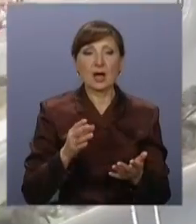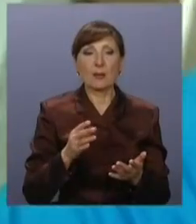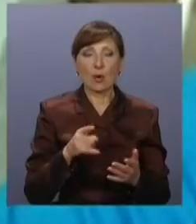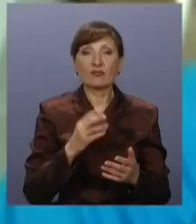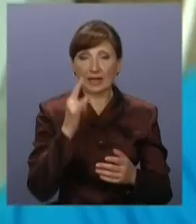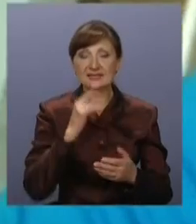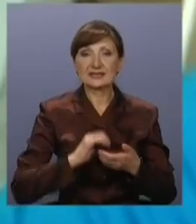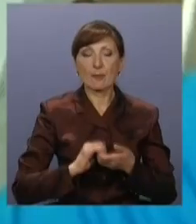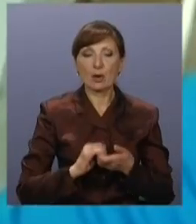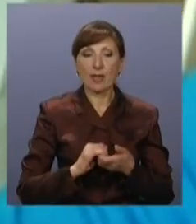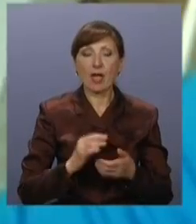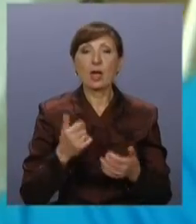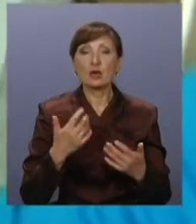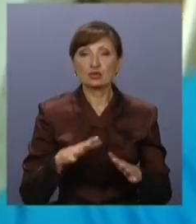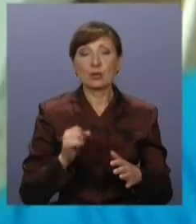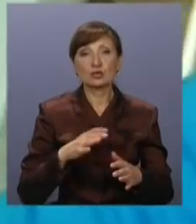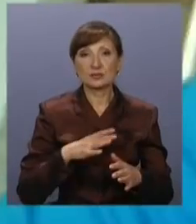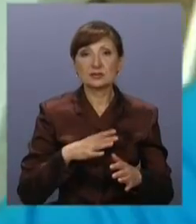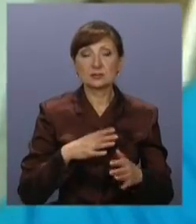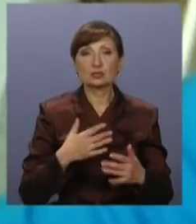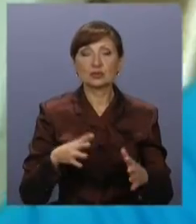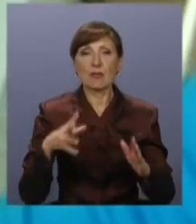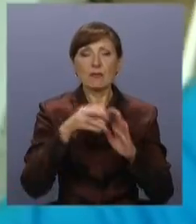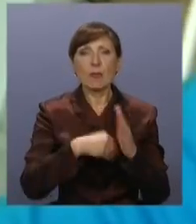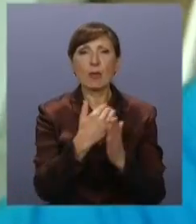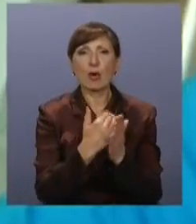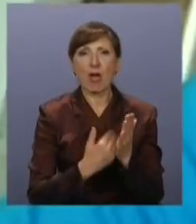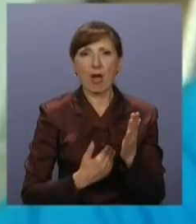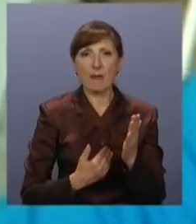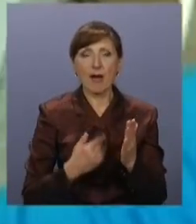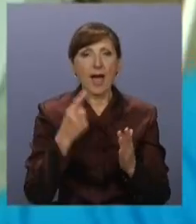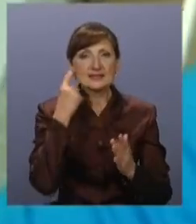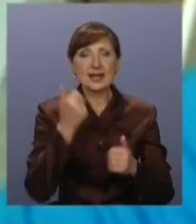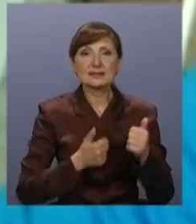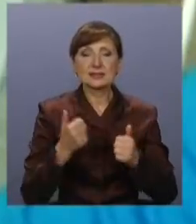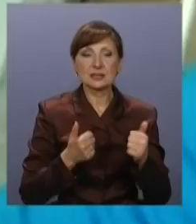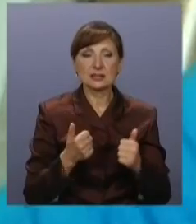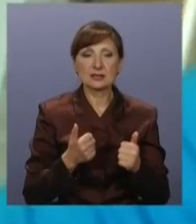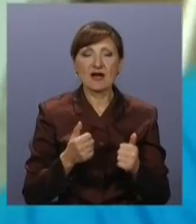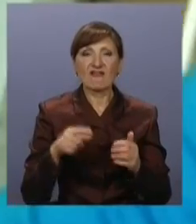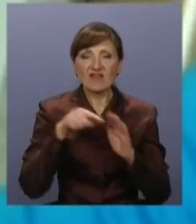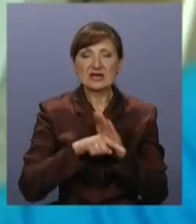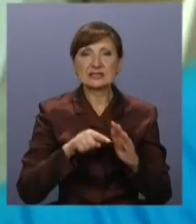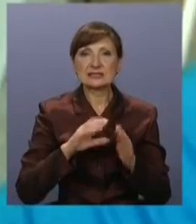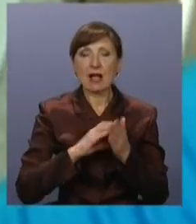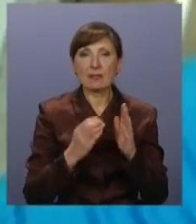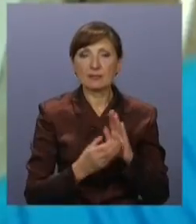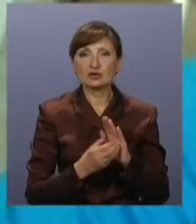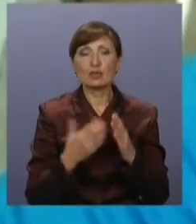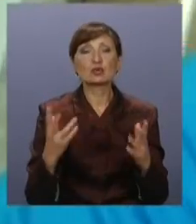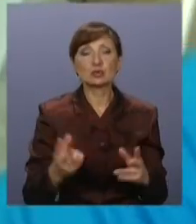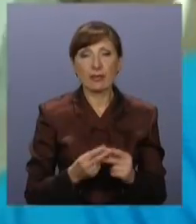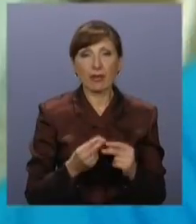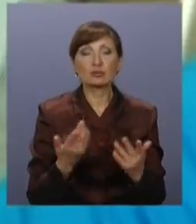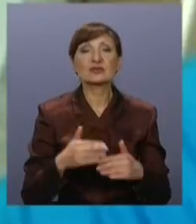казах-курайсы. Поэтому уже включение комплексную программу азиатских игр в закрытых помещениях, это уже большой успех. Надо